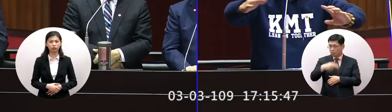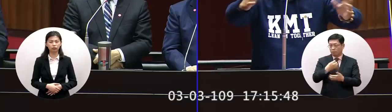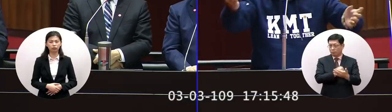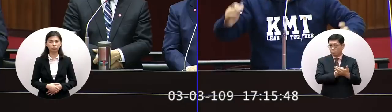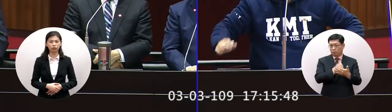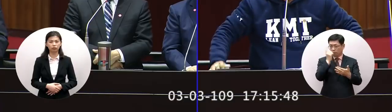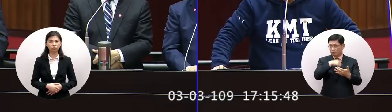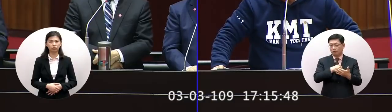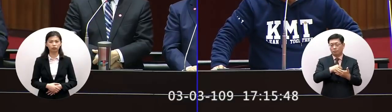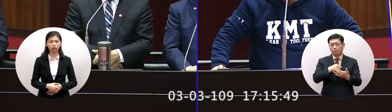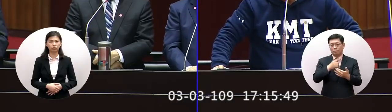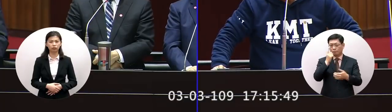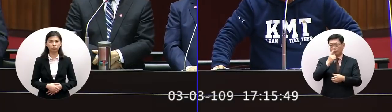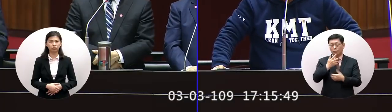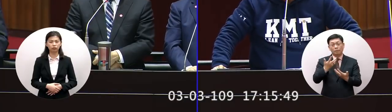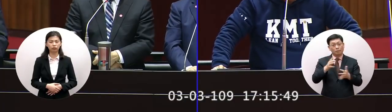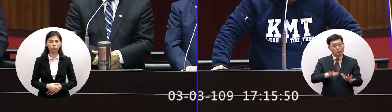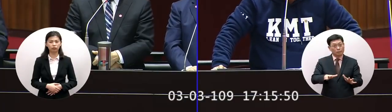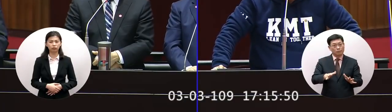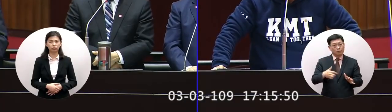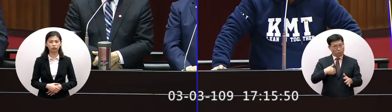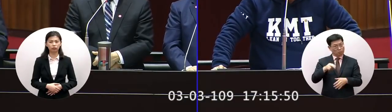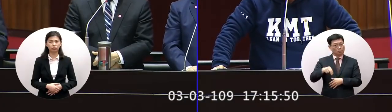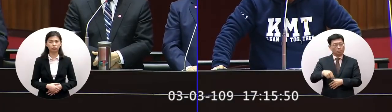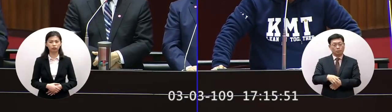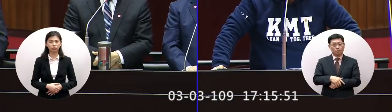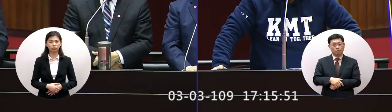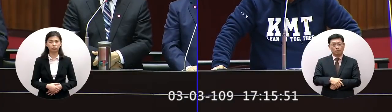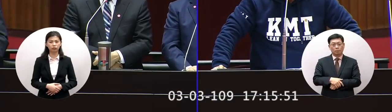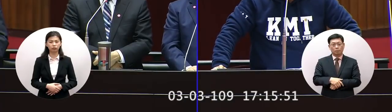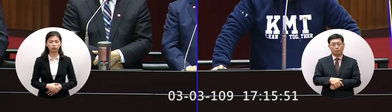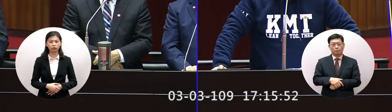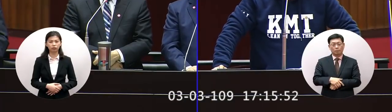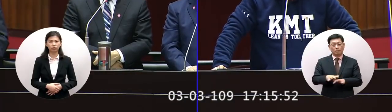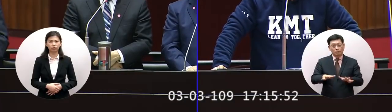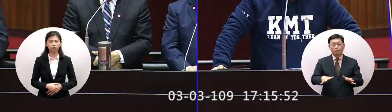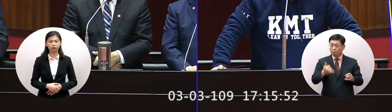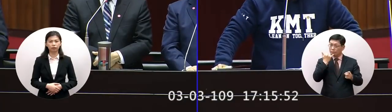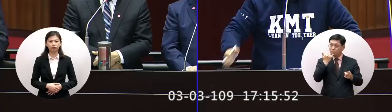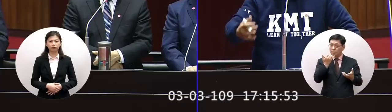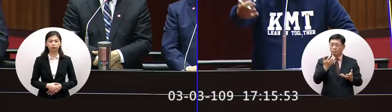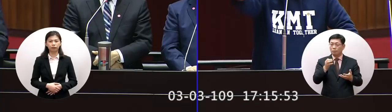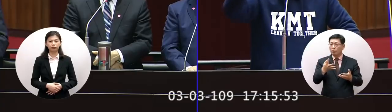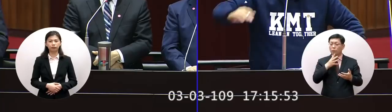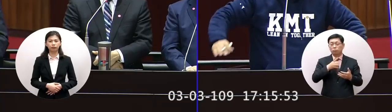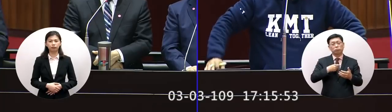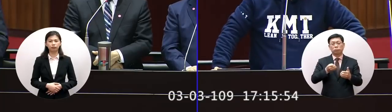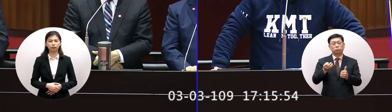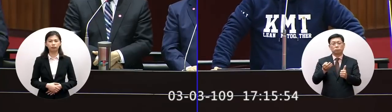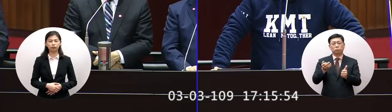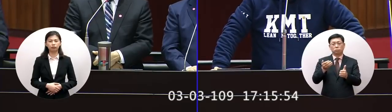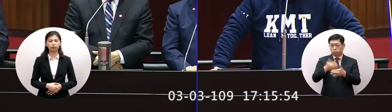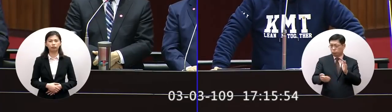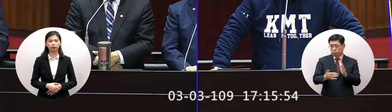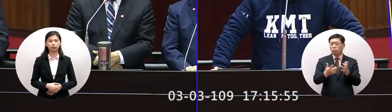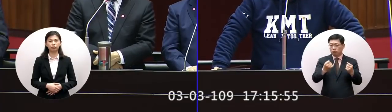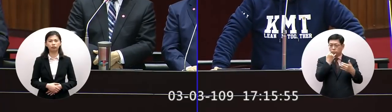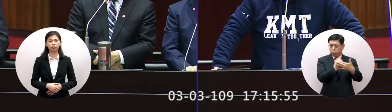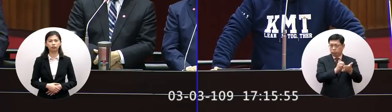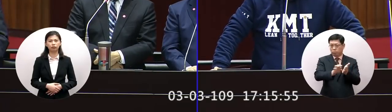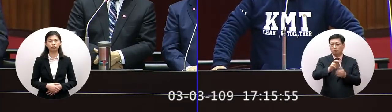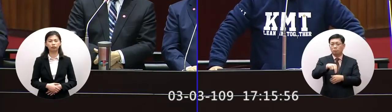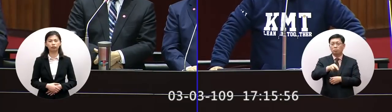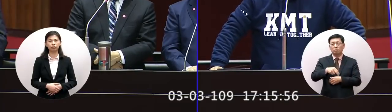我留进留出。但是现在我怎么行呢？现在我怎么行？因为删减掉都也是可以留用一